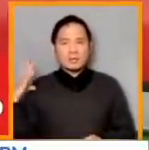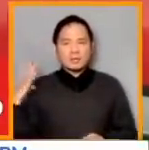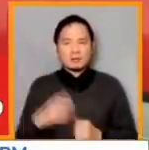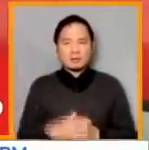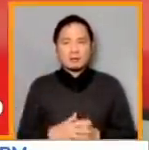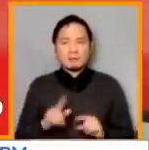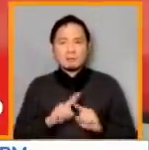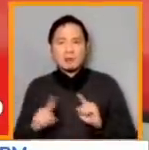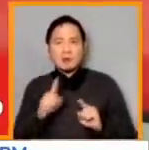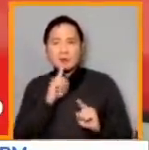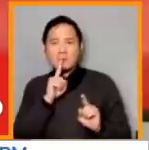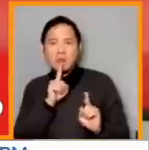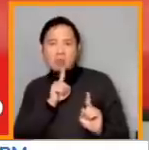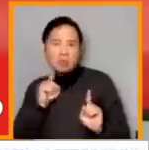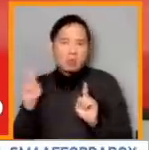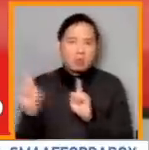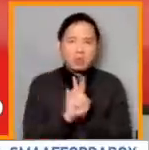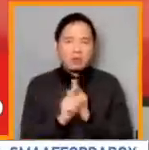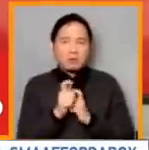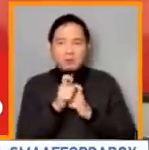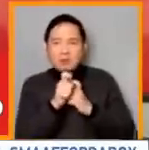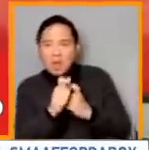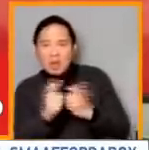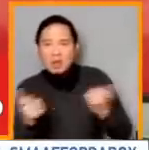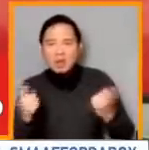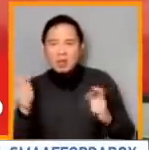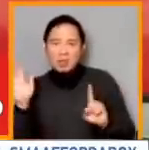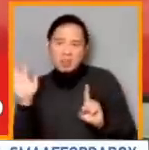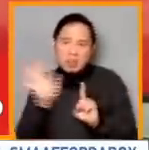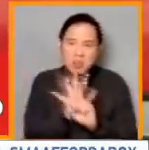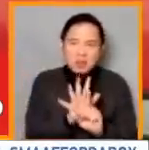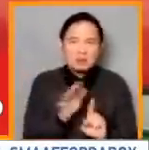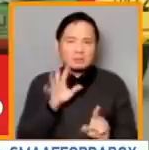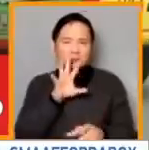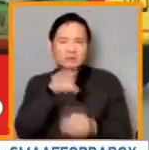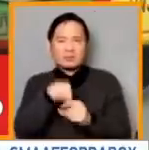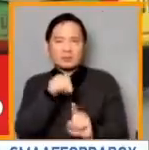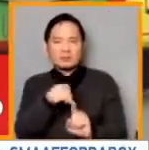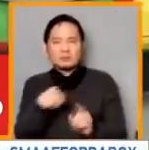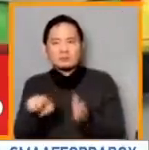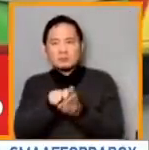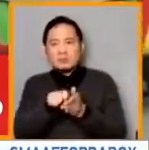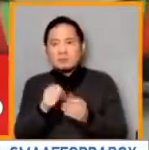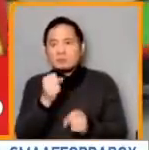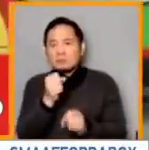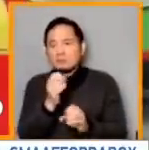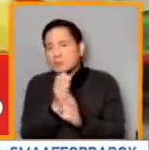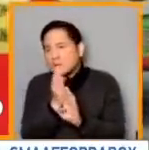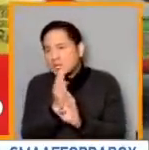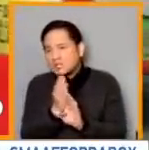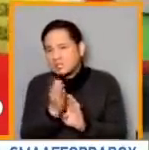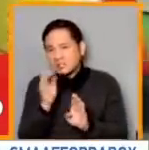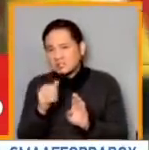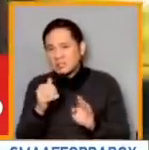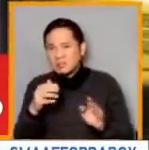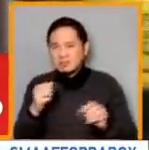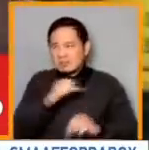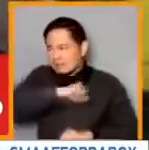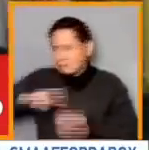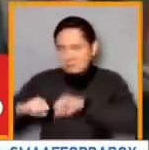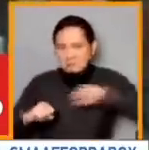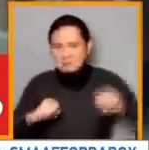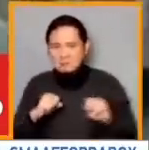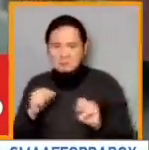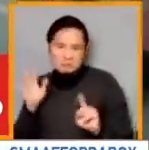sila, tumatakbo na sila para dun sa makasakay sila dun sa mga pampublikong mga bus, no? Yung mga pampasaherong bus na